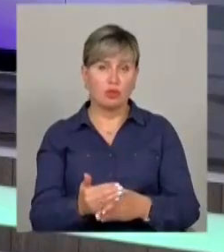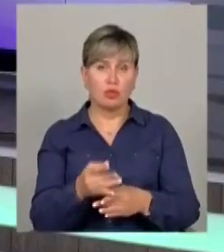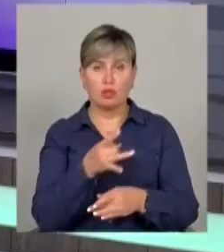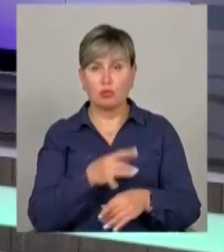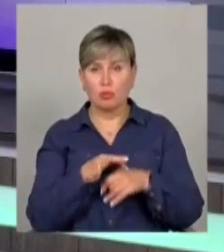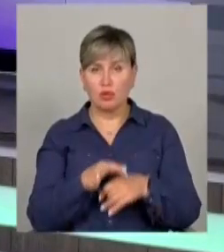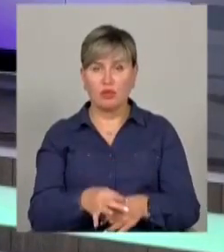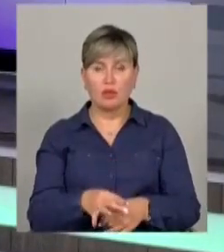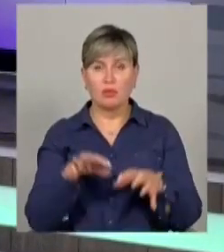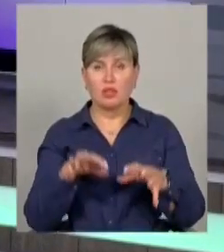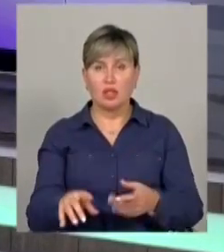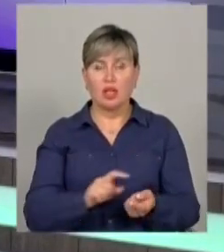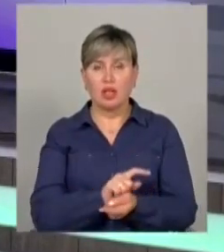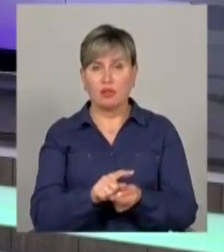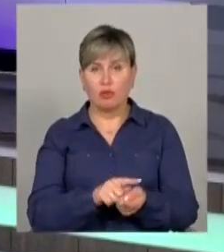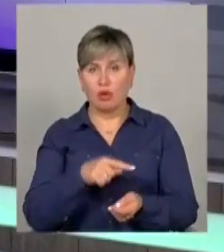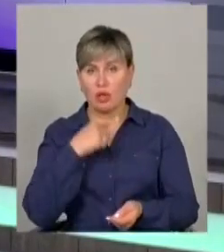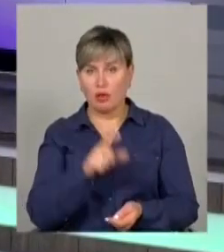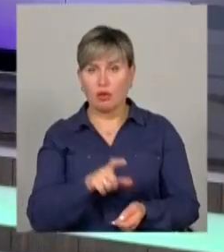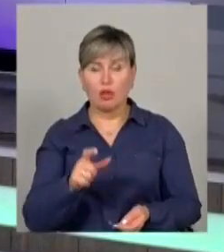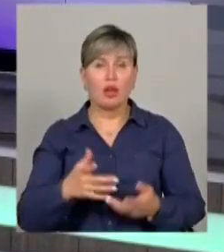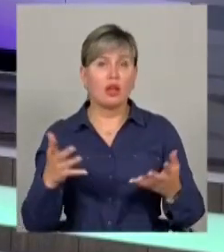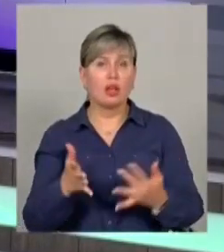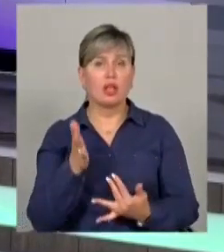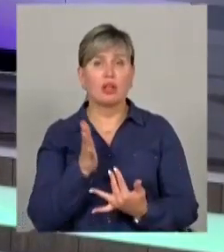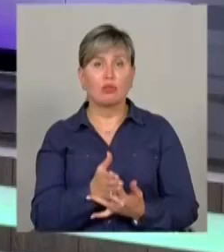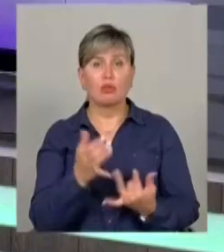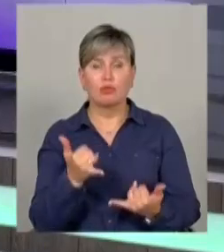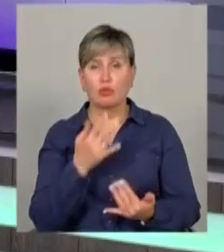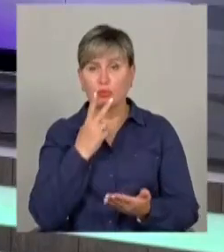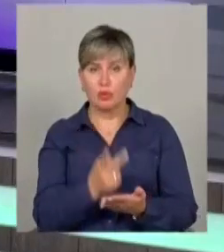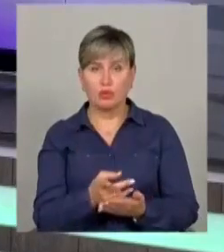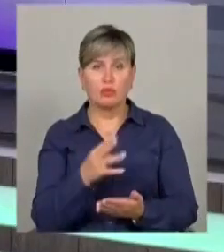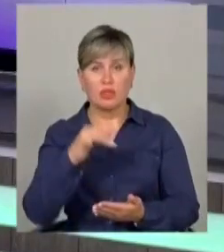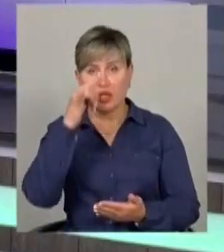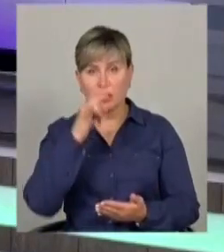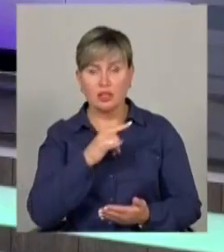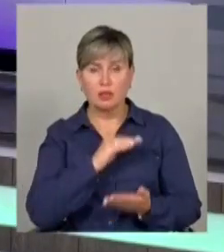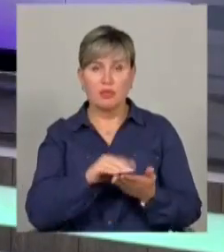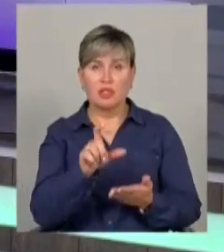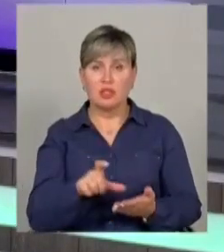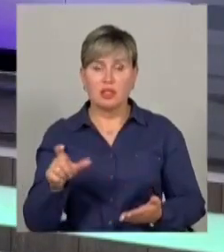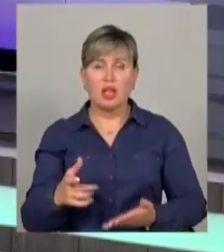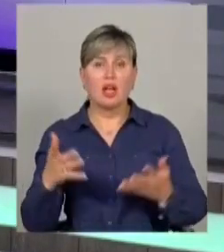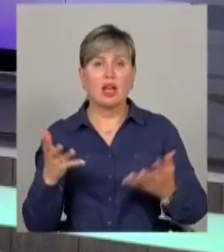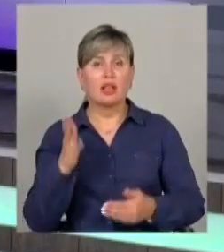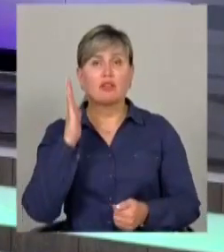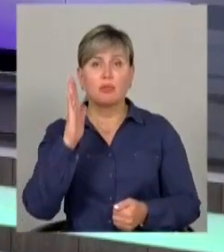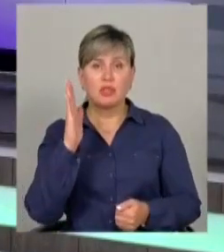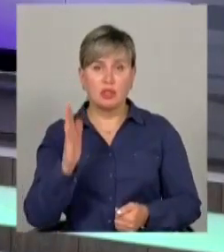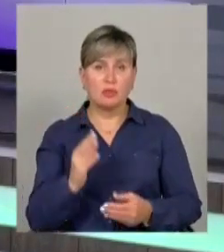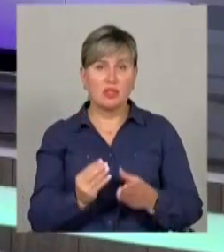президентские реформы отмечают авторы Какие льготы сегодня предусмотрены для отечественных писателей И каковы перспективы